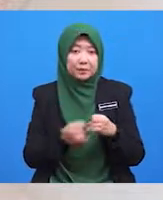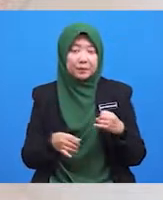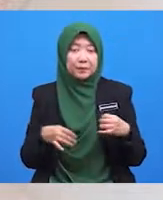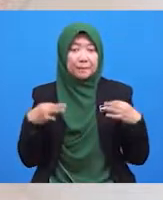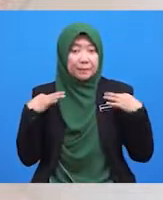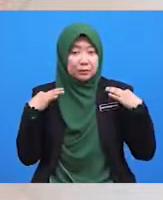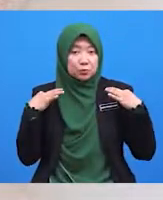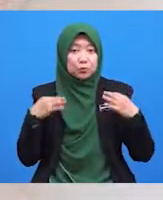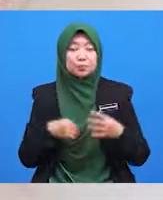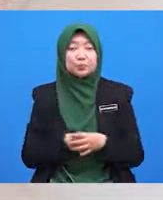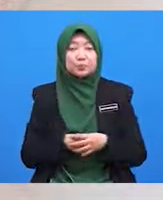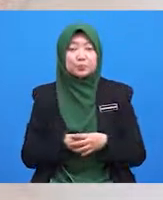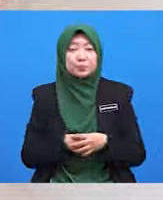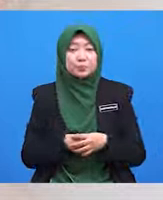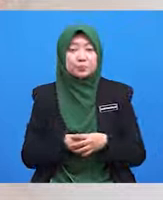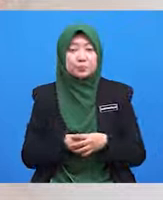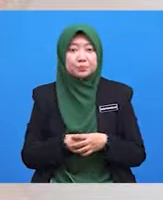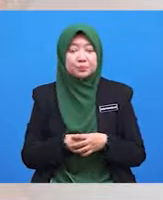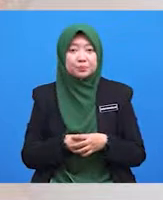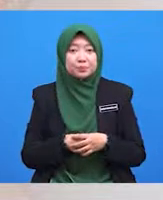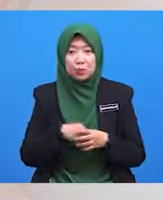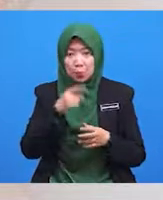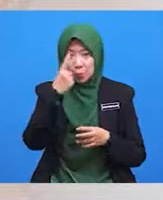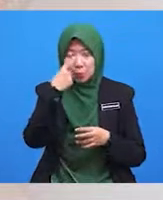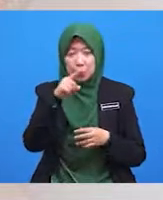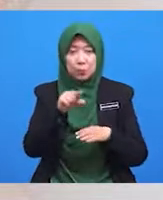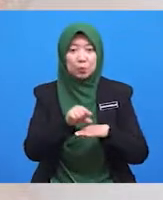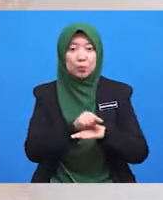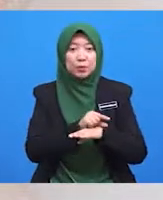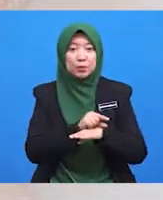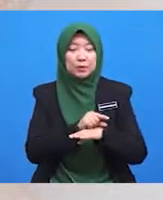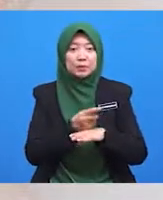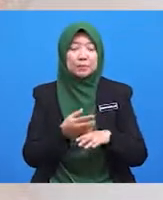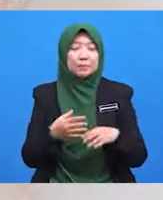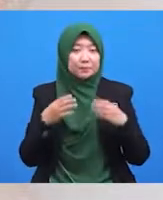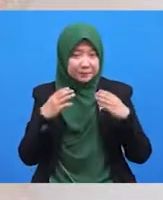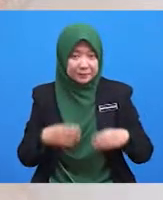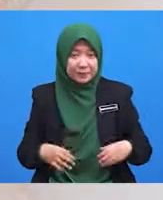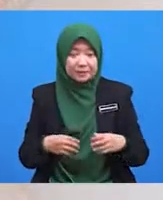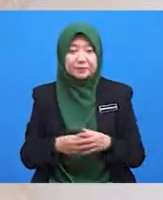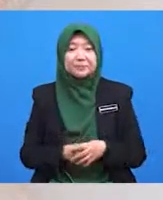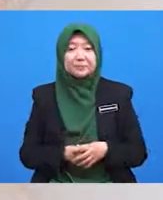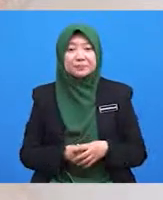baju, iaitu gown facial, untuk digunakan ke atas pelanggan.